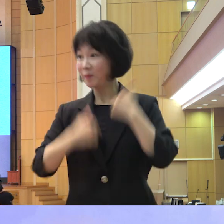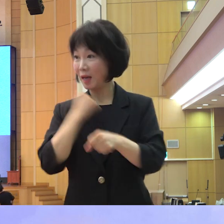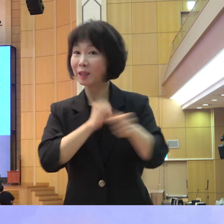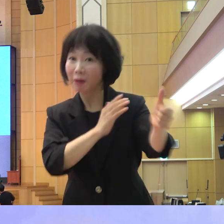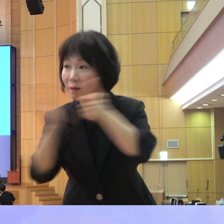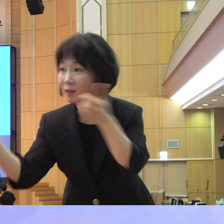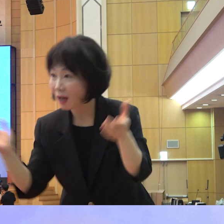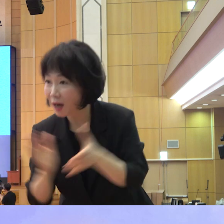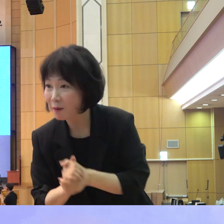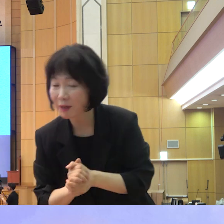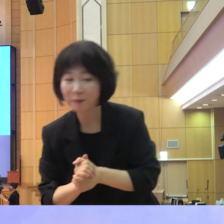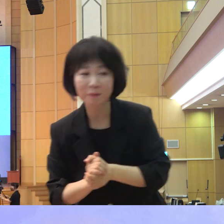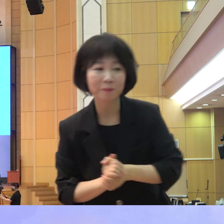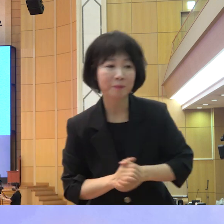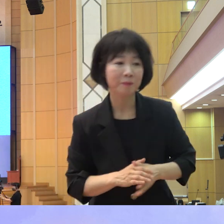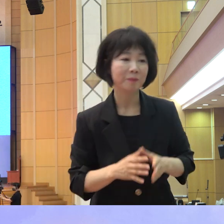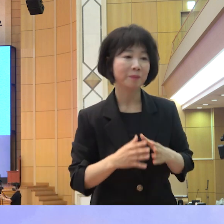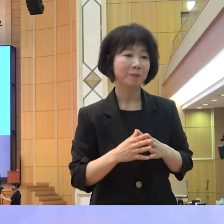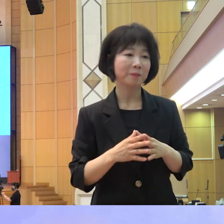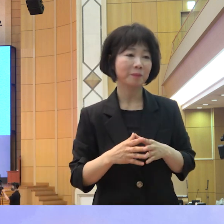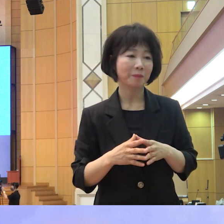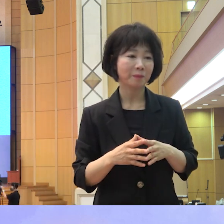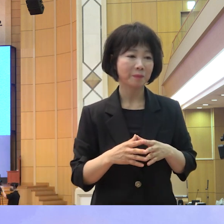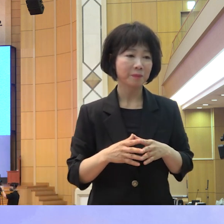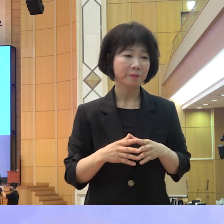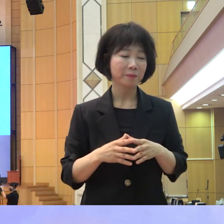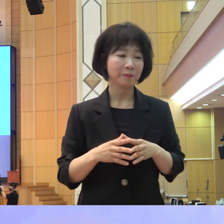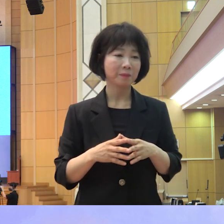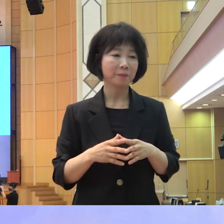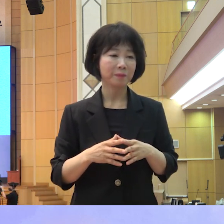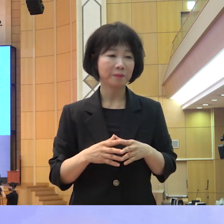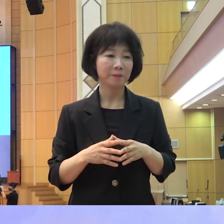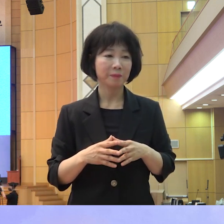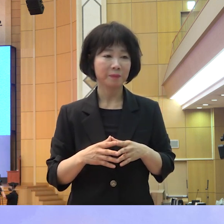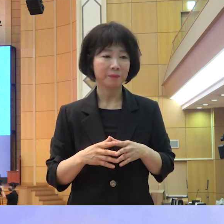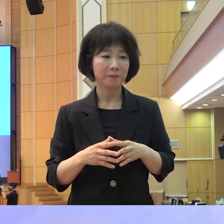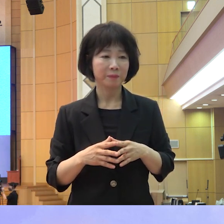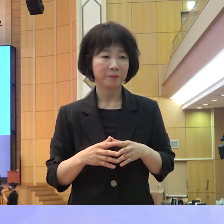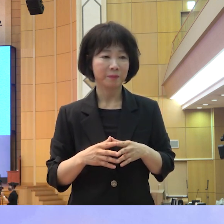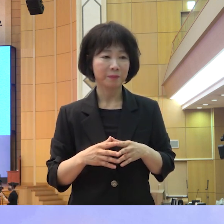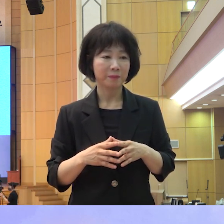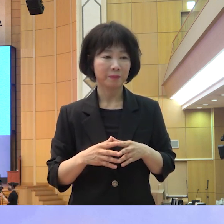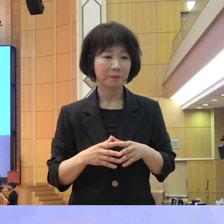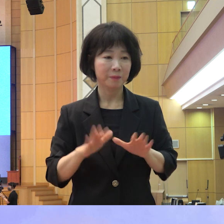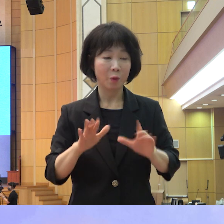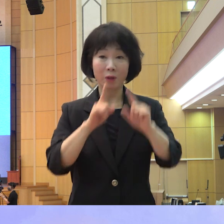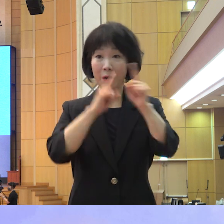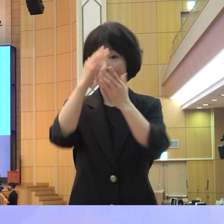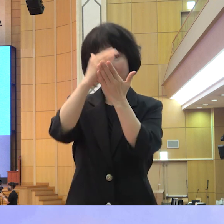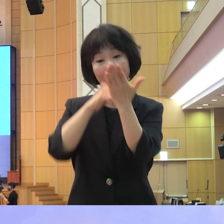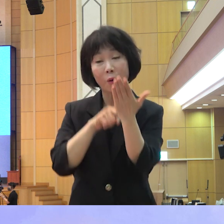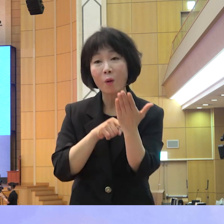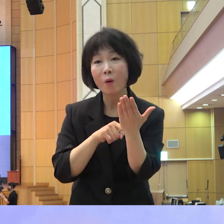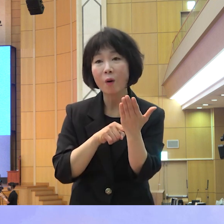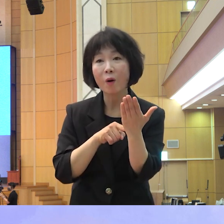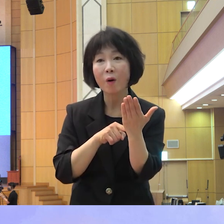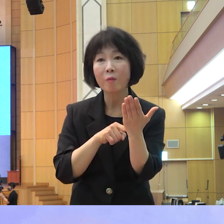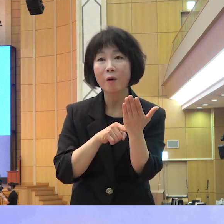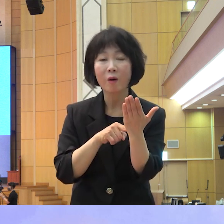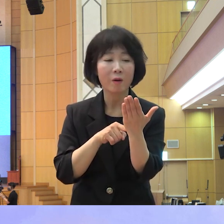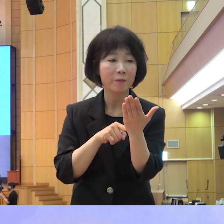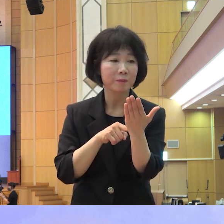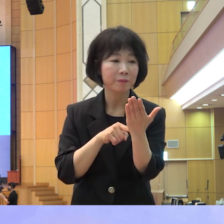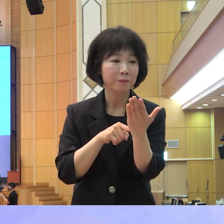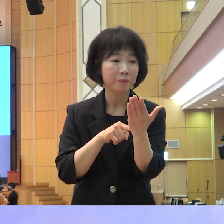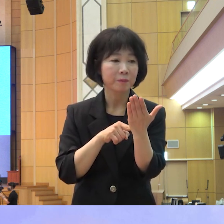사랑합니다. 우리 교회학교 친구들이 오늘 마지막 말씀, 오늘 본문 말씀의 마지막 구절